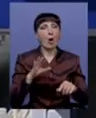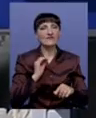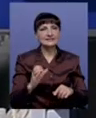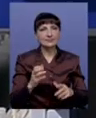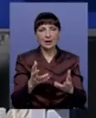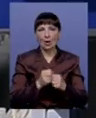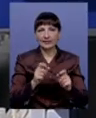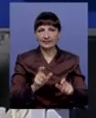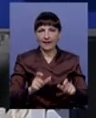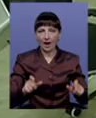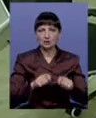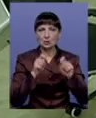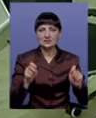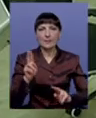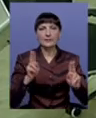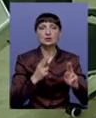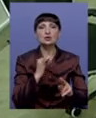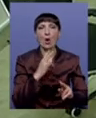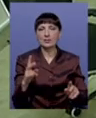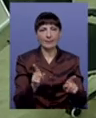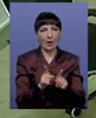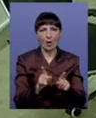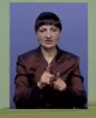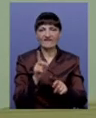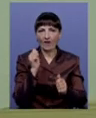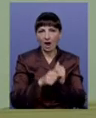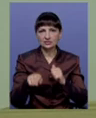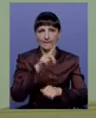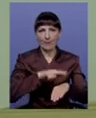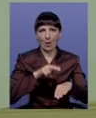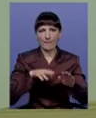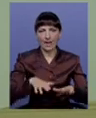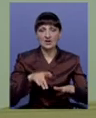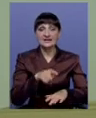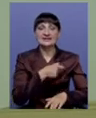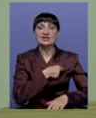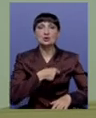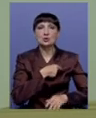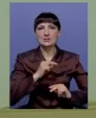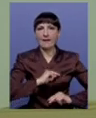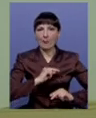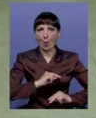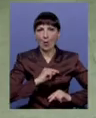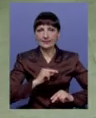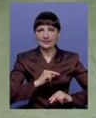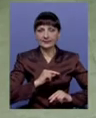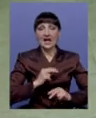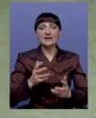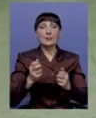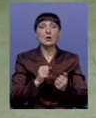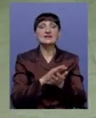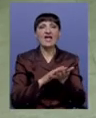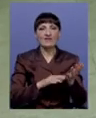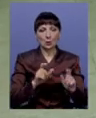для граждан, созданные по принципу ЦОНа в каждом отделении полиции. Здесь находятся дежурные сотрудники и ответственные лица. Для приема